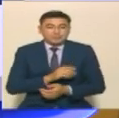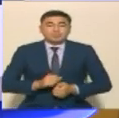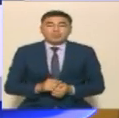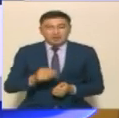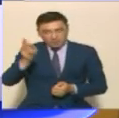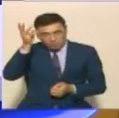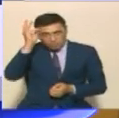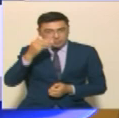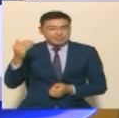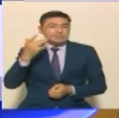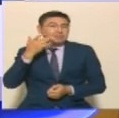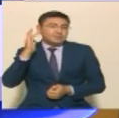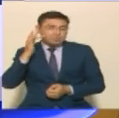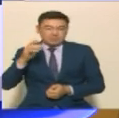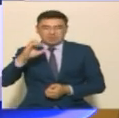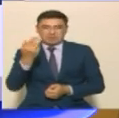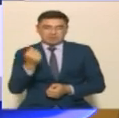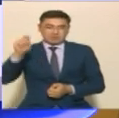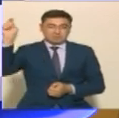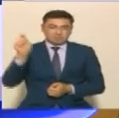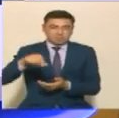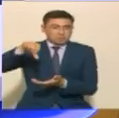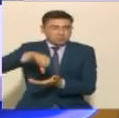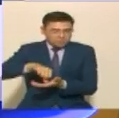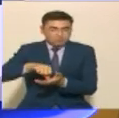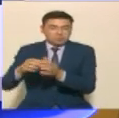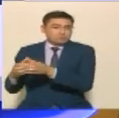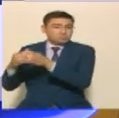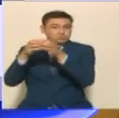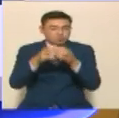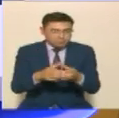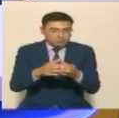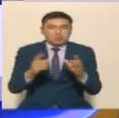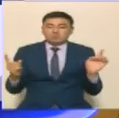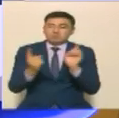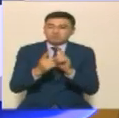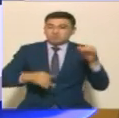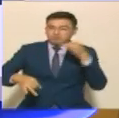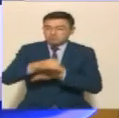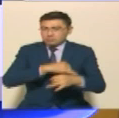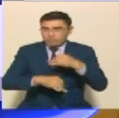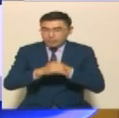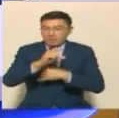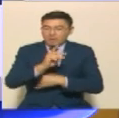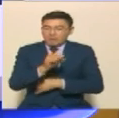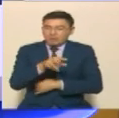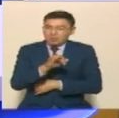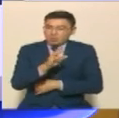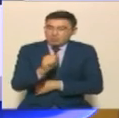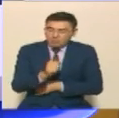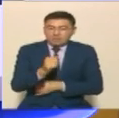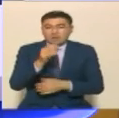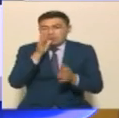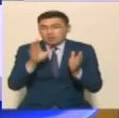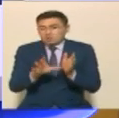өкілетті елшісі Дэниел Натан Розенблум бастаған делегациямен кездесу барысында белгілі болды. Тараптар экономикалық өркендеу, жасыл